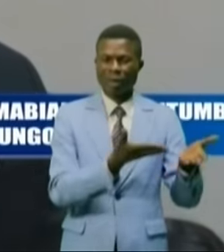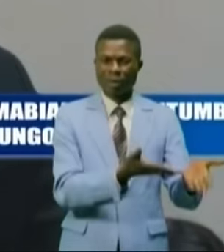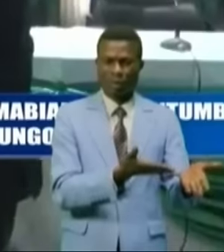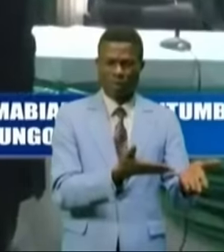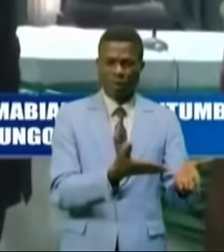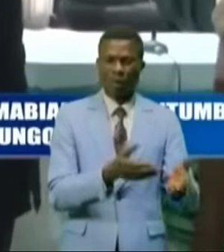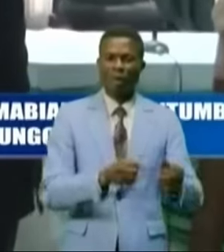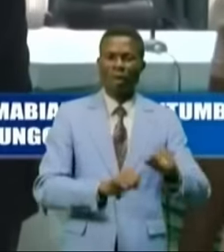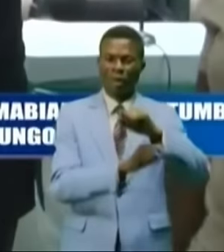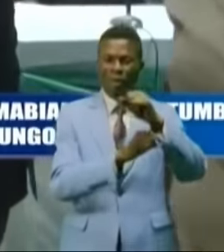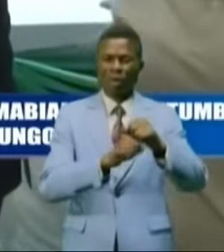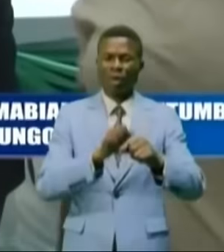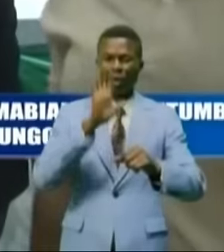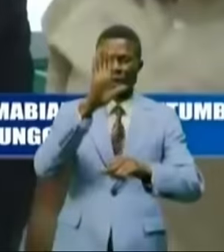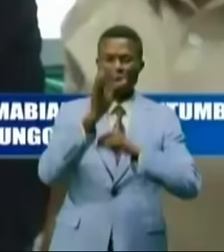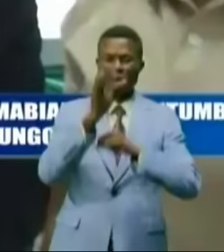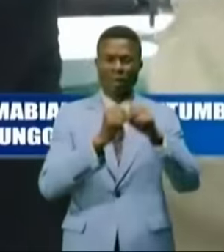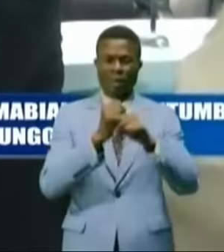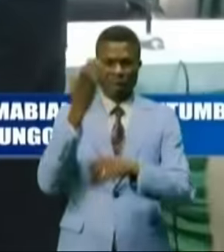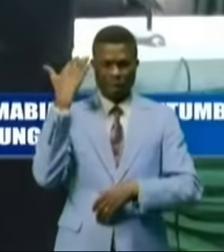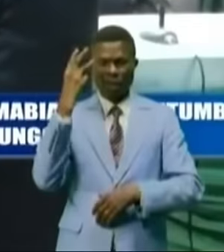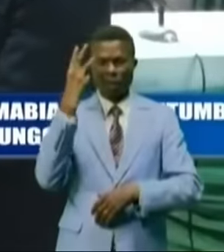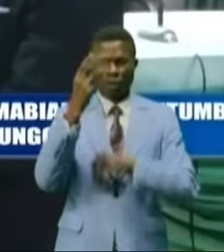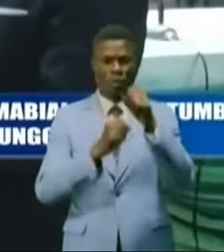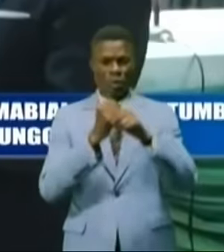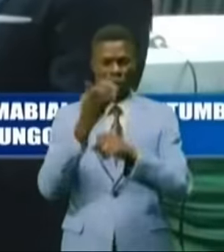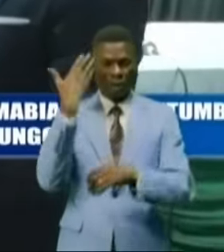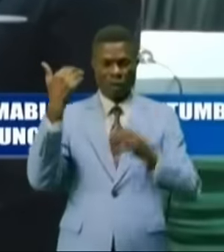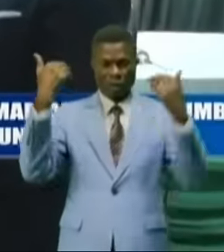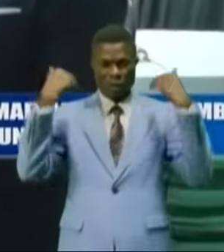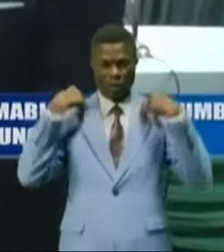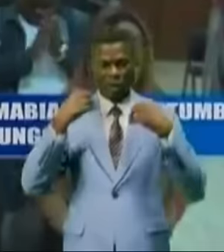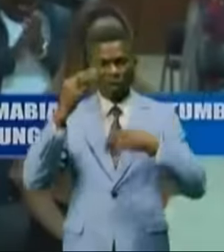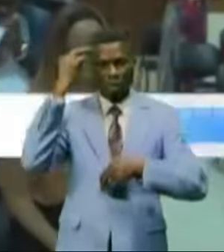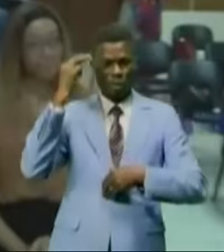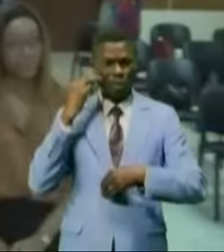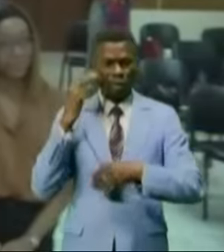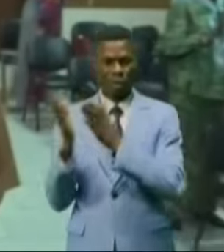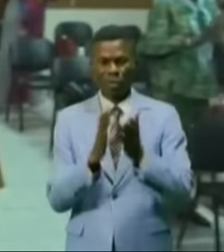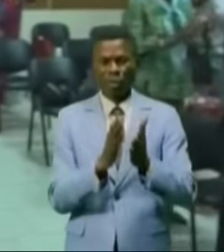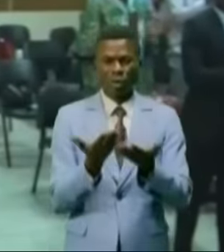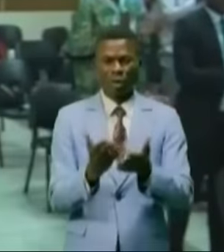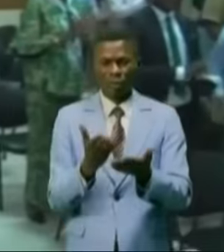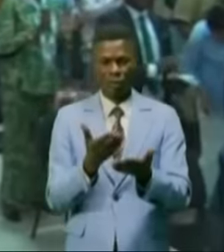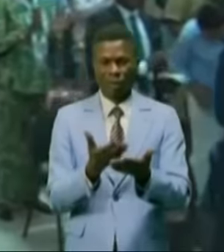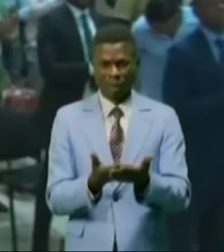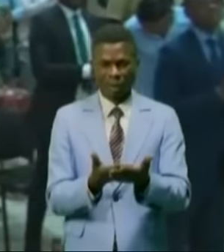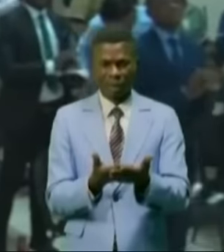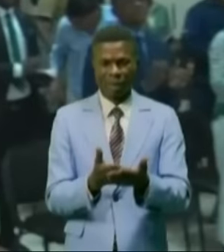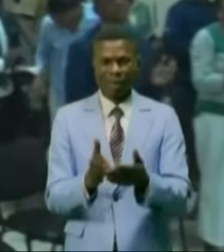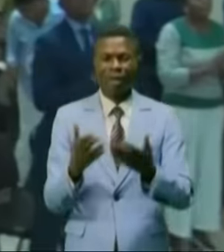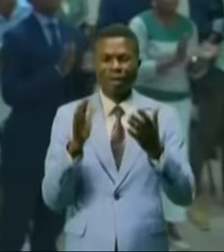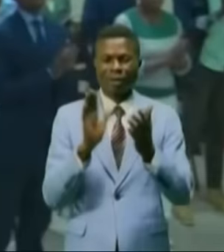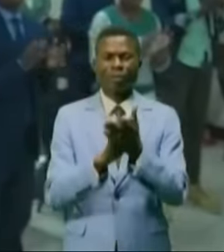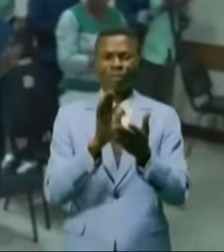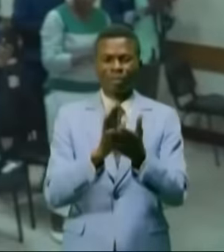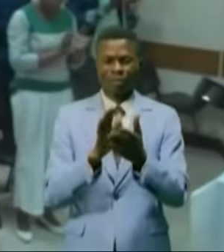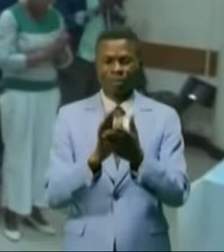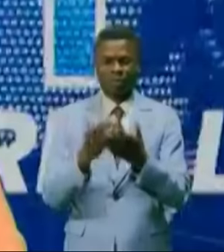l'a accompagné durant les 3 ans à la tête du ministère du portefeuille.